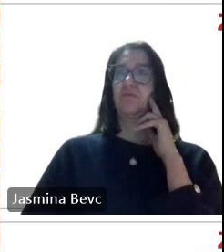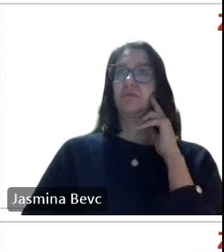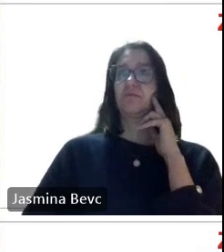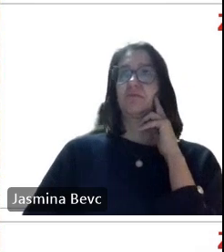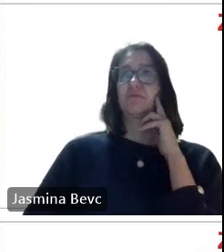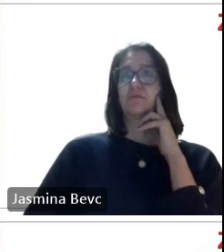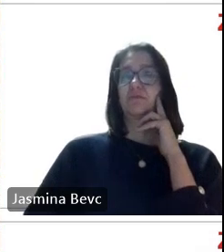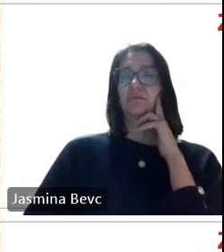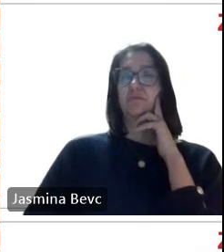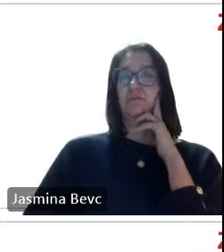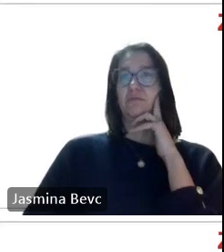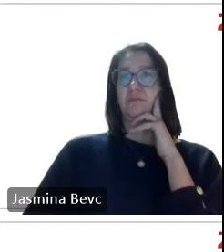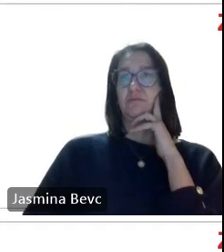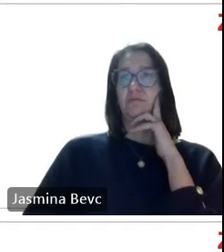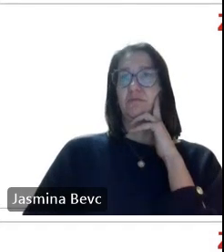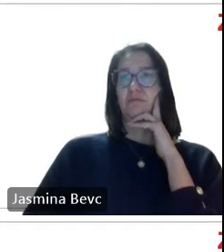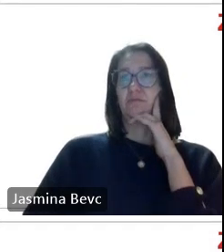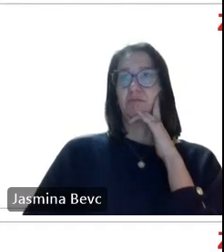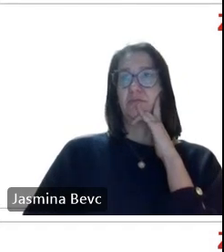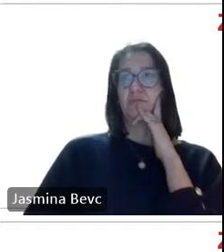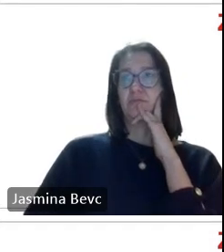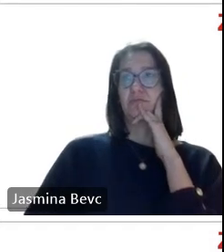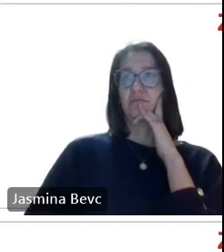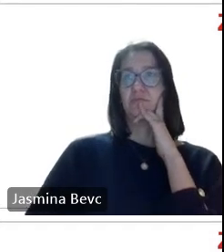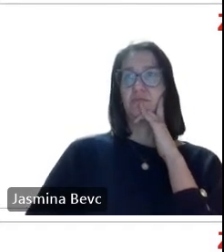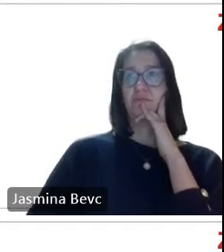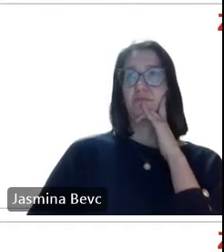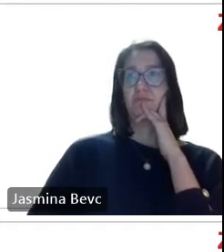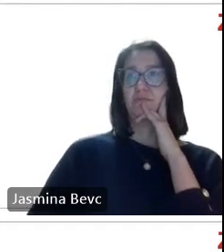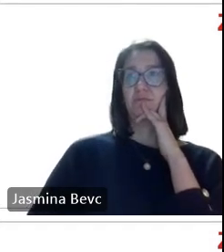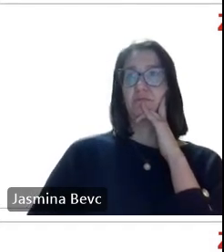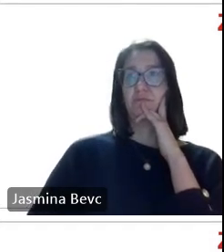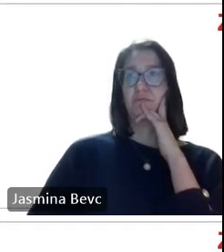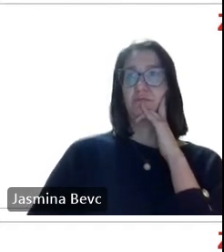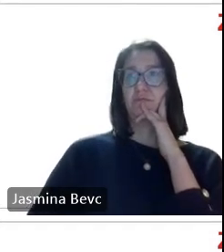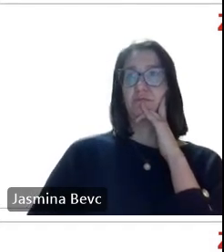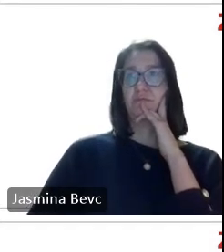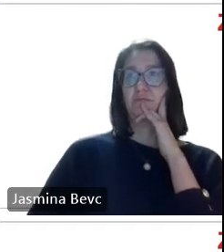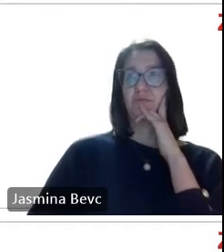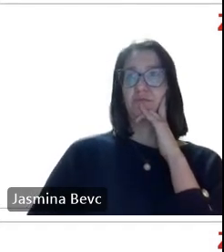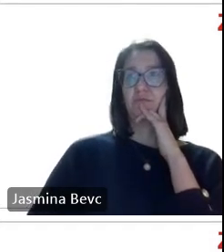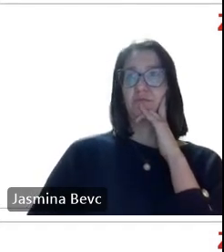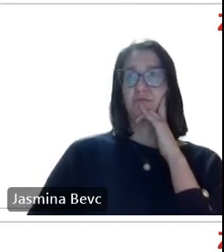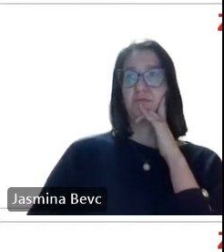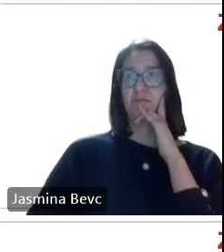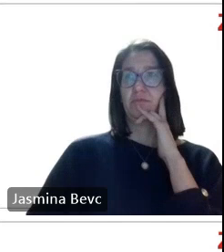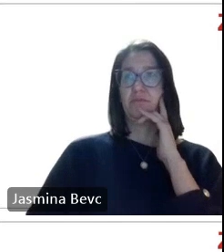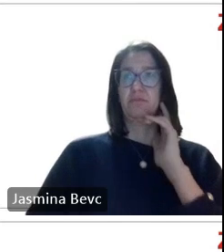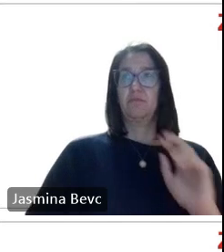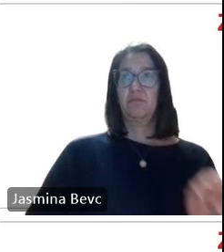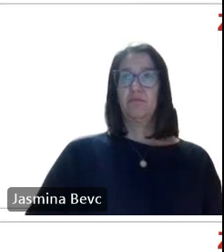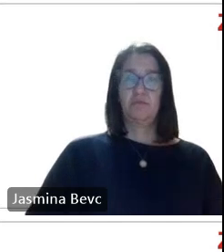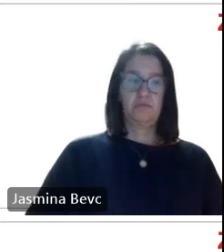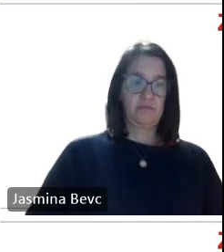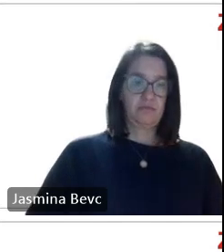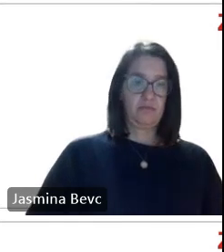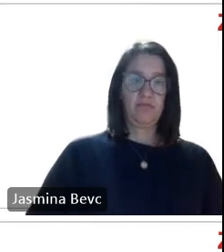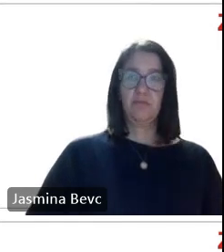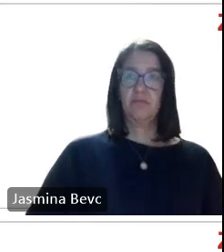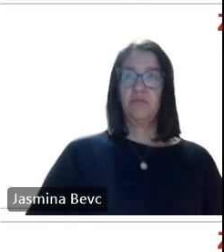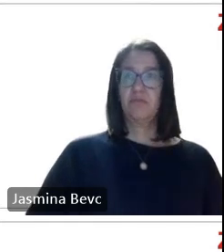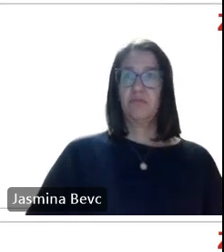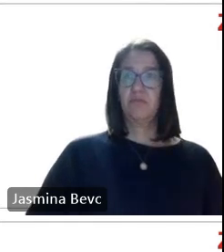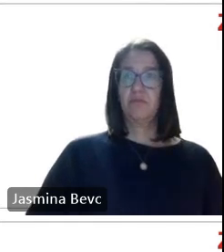pozdravljeni. Nekaj besed o toplotnih črpalkah. Toplotne črpalke